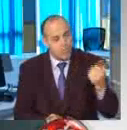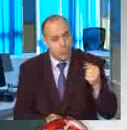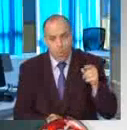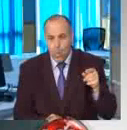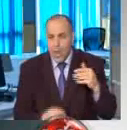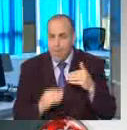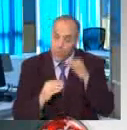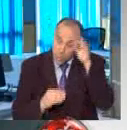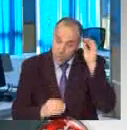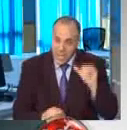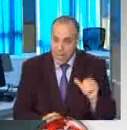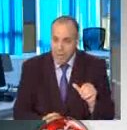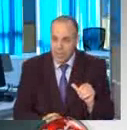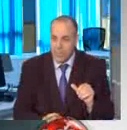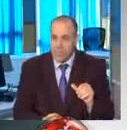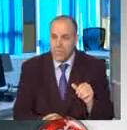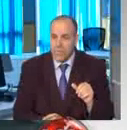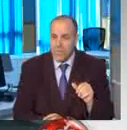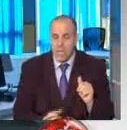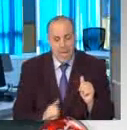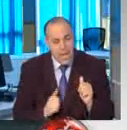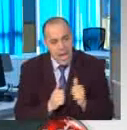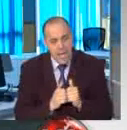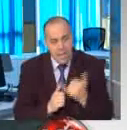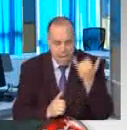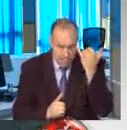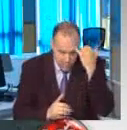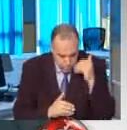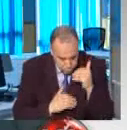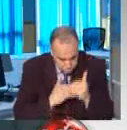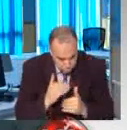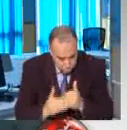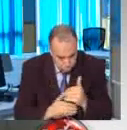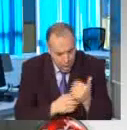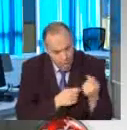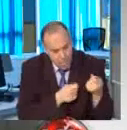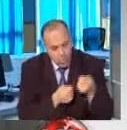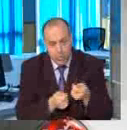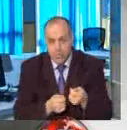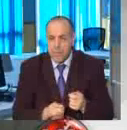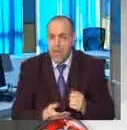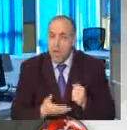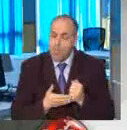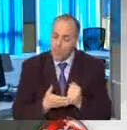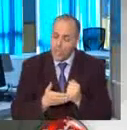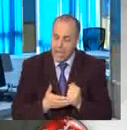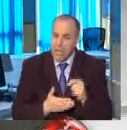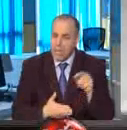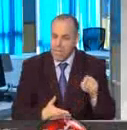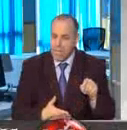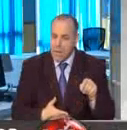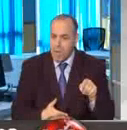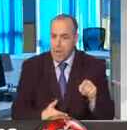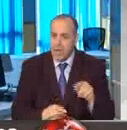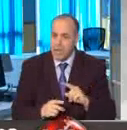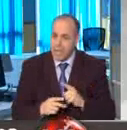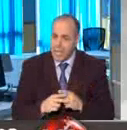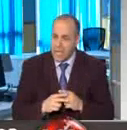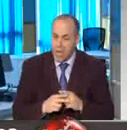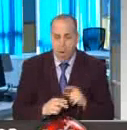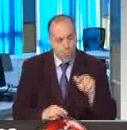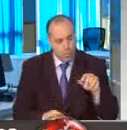مستوى الوطني، من الإحاطة من الفكرة حتى للتمويل. التشجيعات في الإديسيون الثانية هذه باش تكون